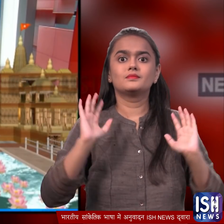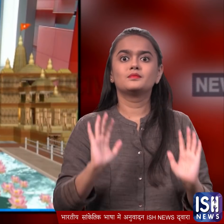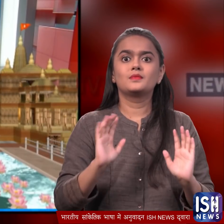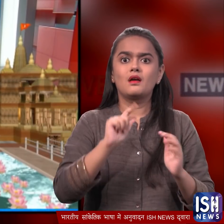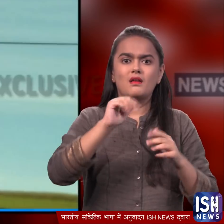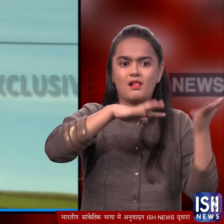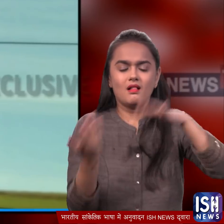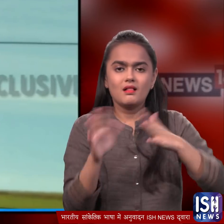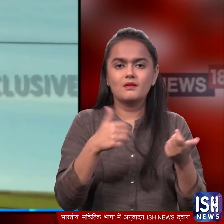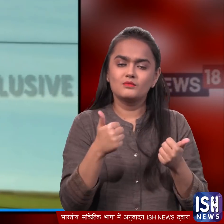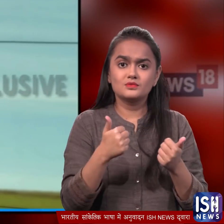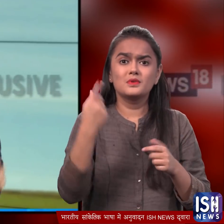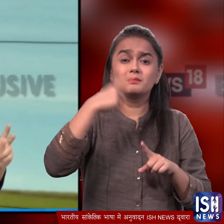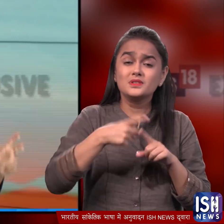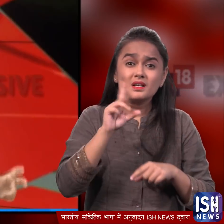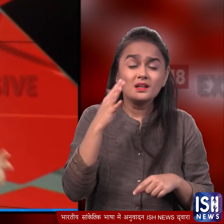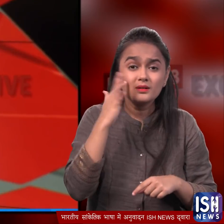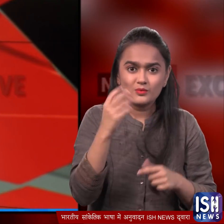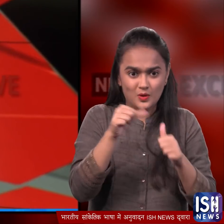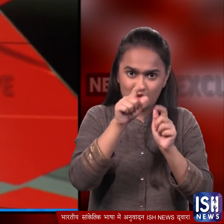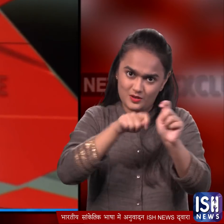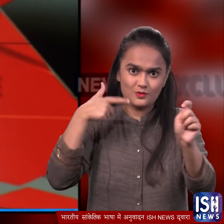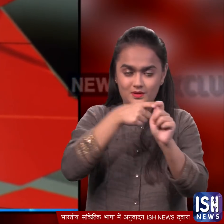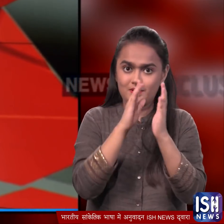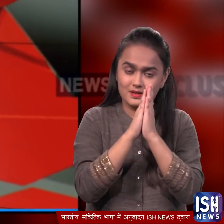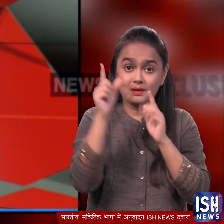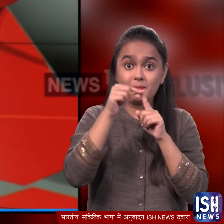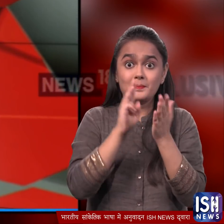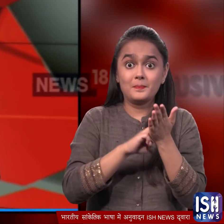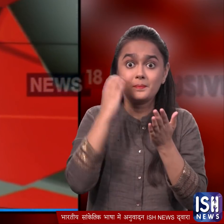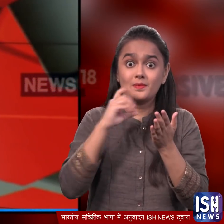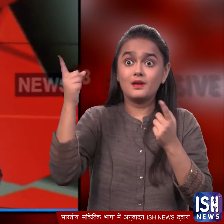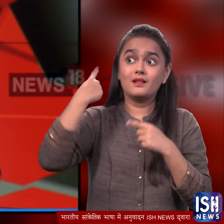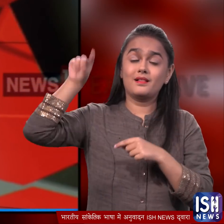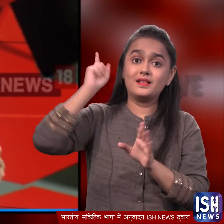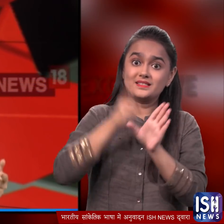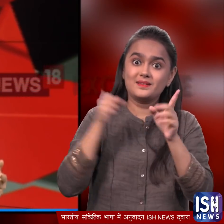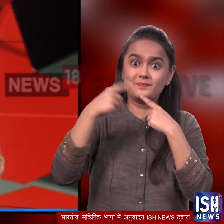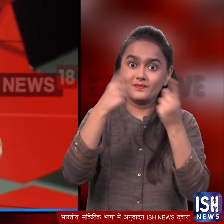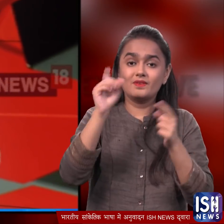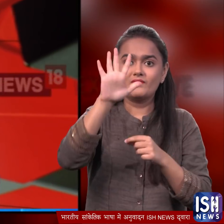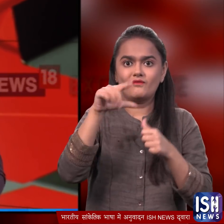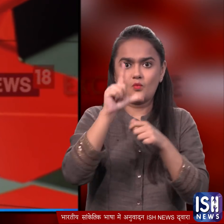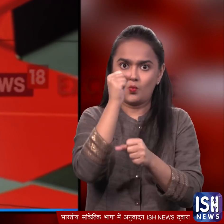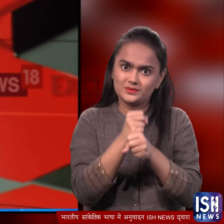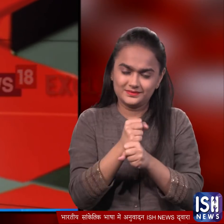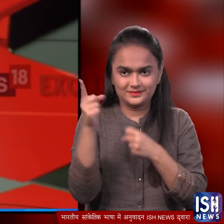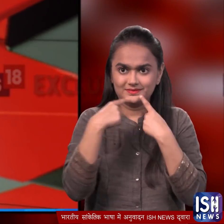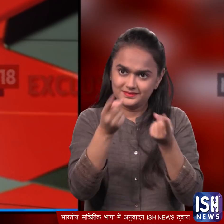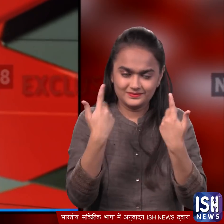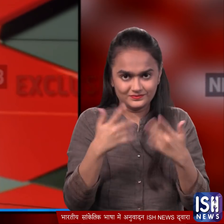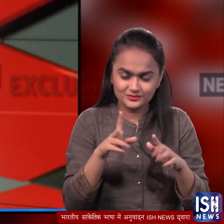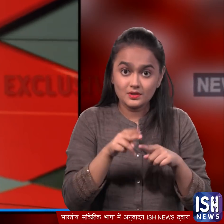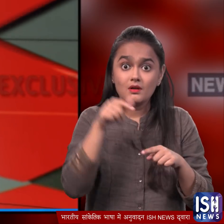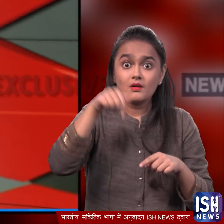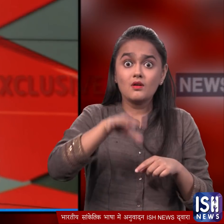रखेंगी। स्वागत की एक बात यह कि अयोध्या में राम मंदिर की बुनियाद प्रधानमंत्री नरेंद्र मोदी ने पिछले साल 5 अगस्त को रखी थी और